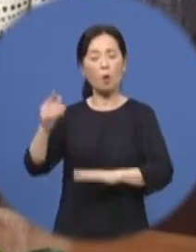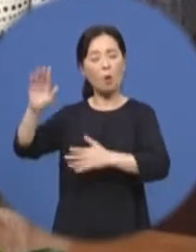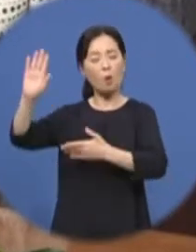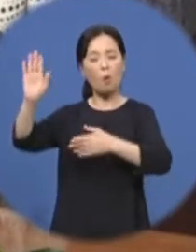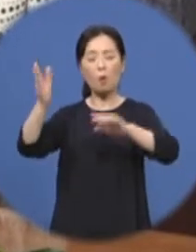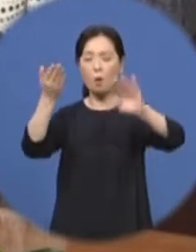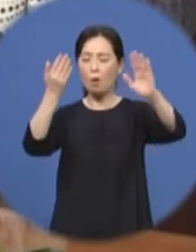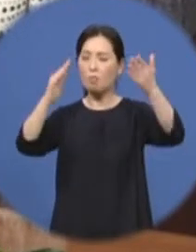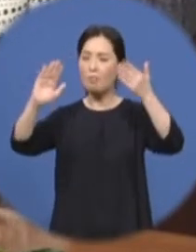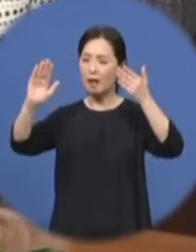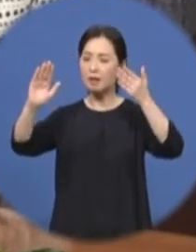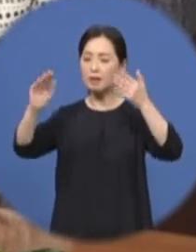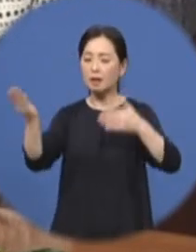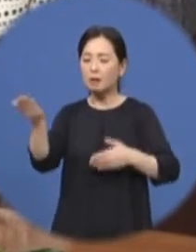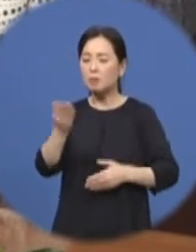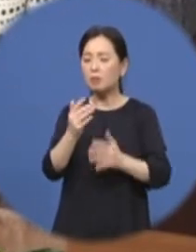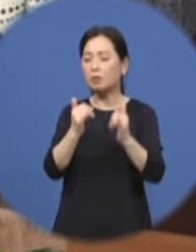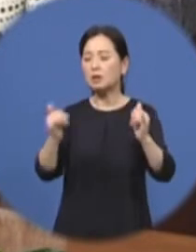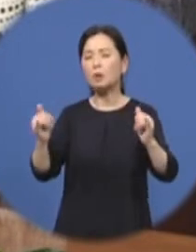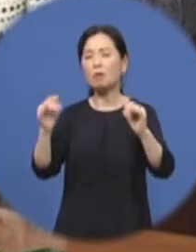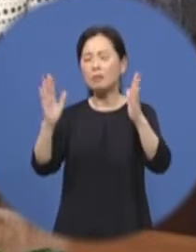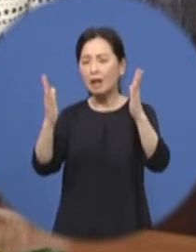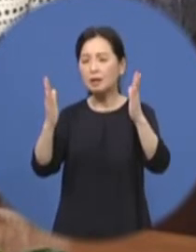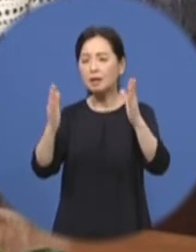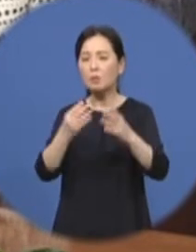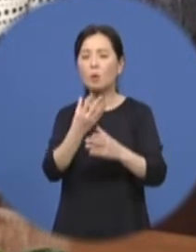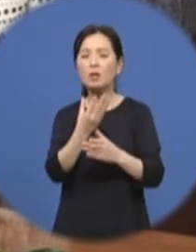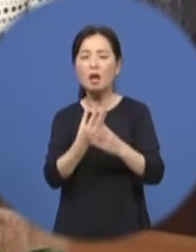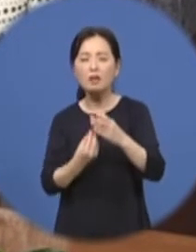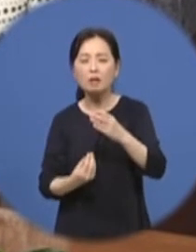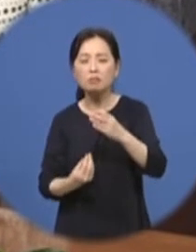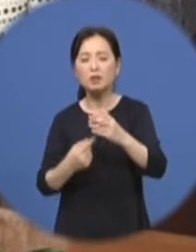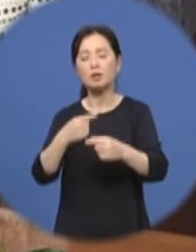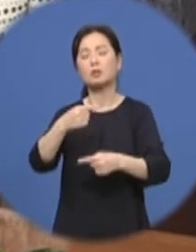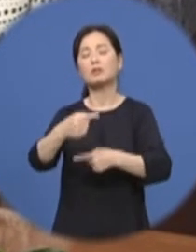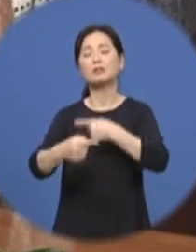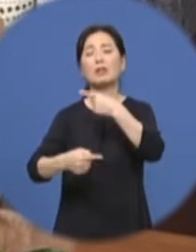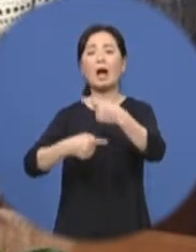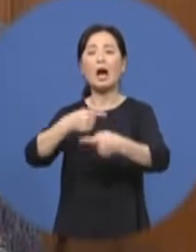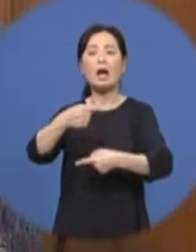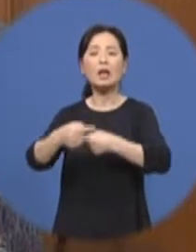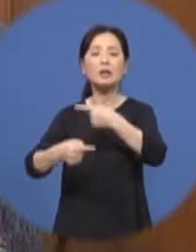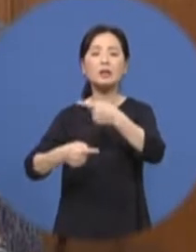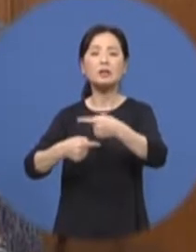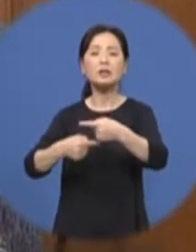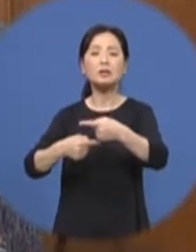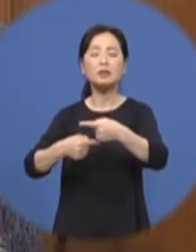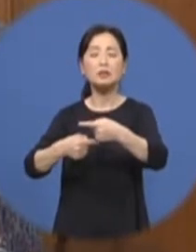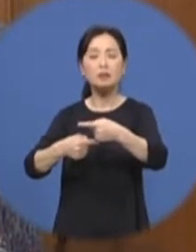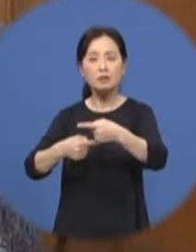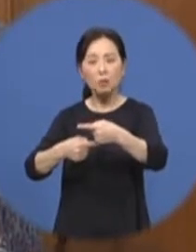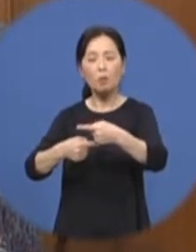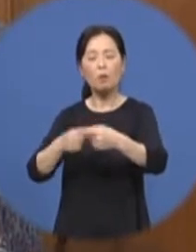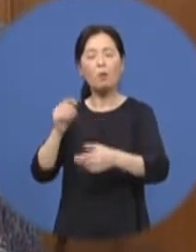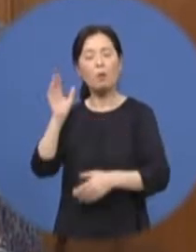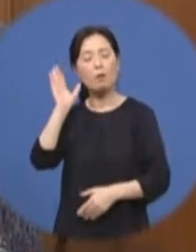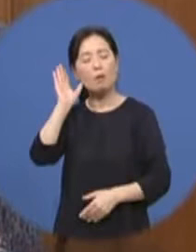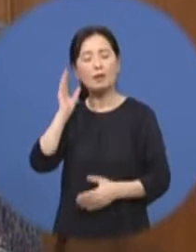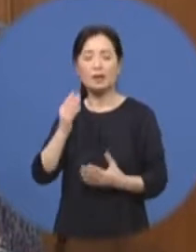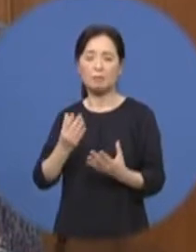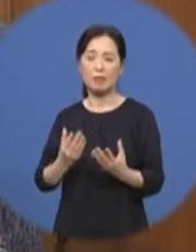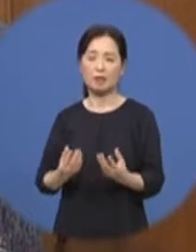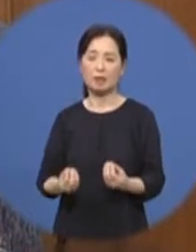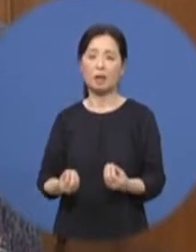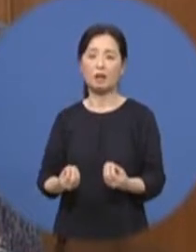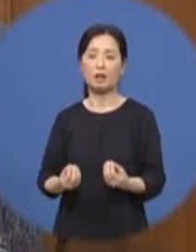がいなくて途絶えてしまってるんだというお話をあの長老が言いに来られたんですね、でなんと